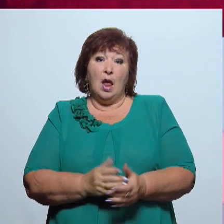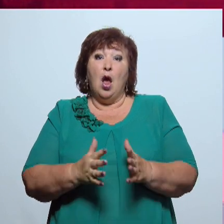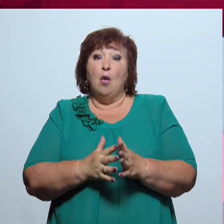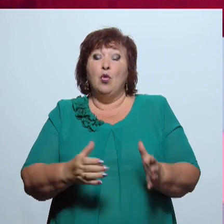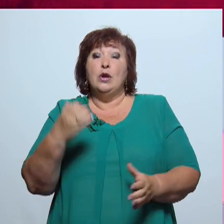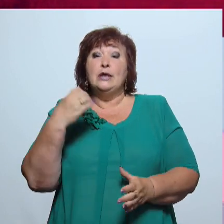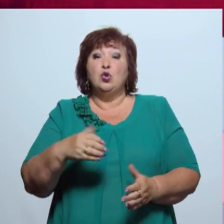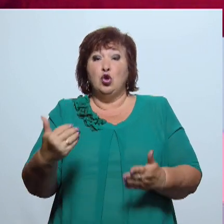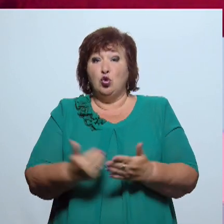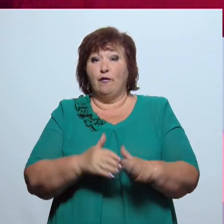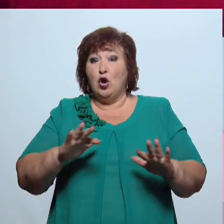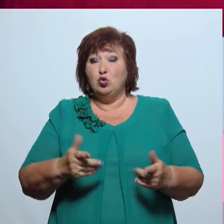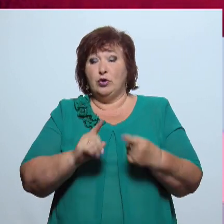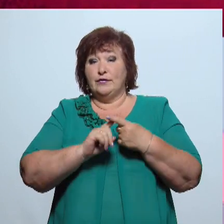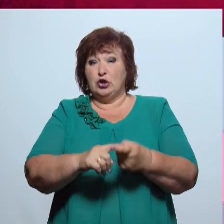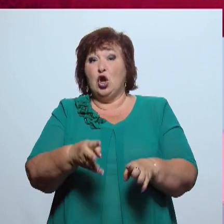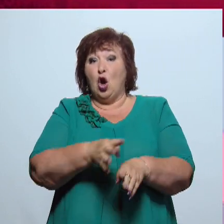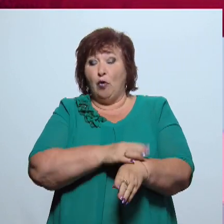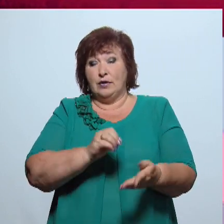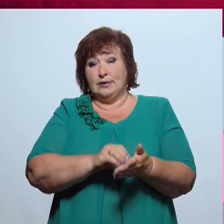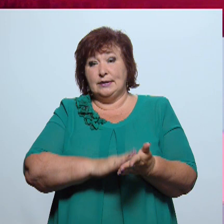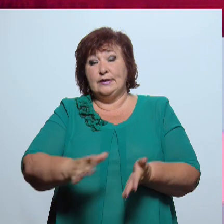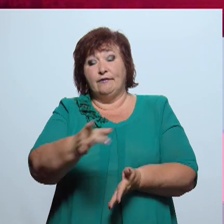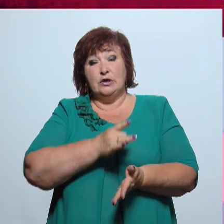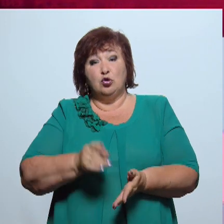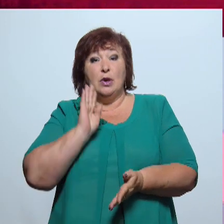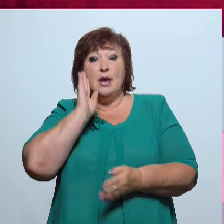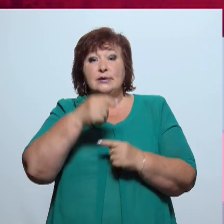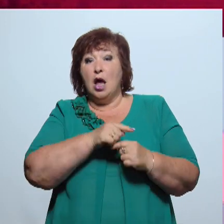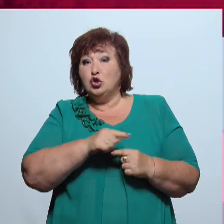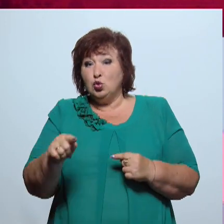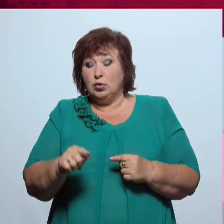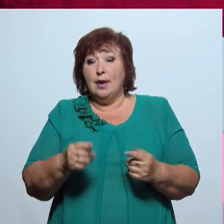Более сотни новых случаев заражения ковид зарегистрировали в республике за сутки.